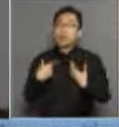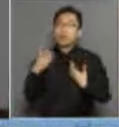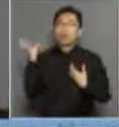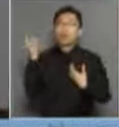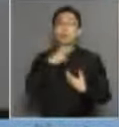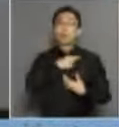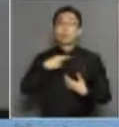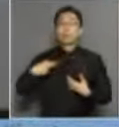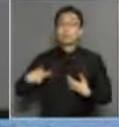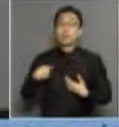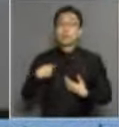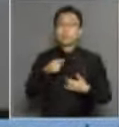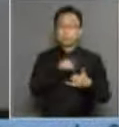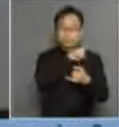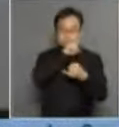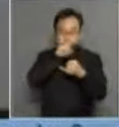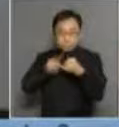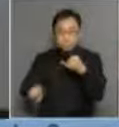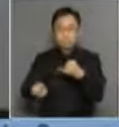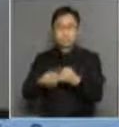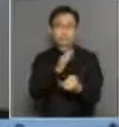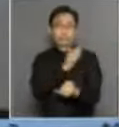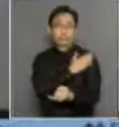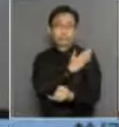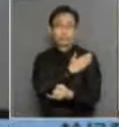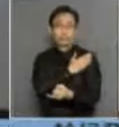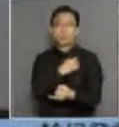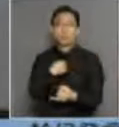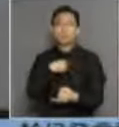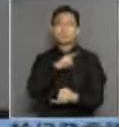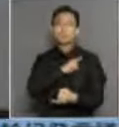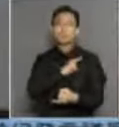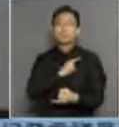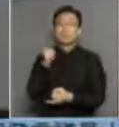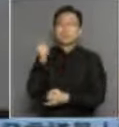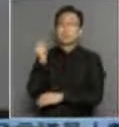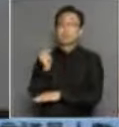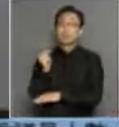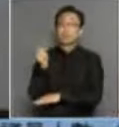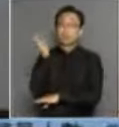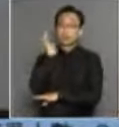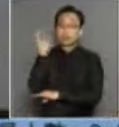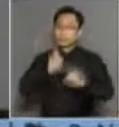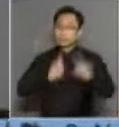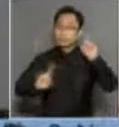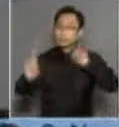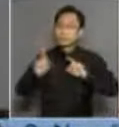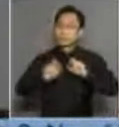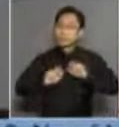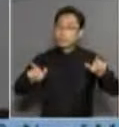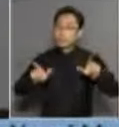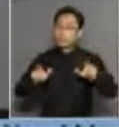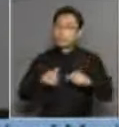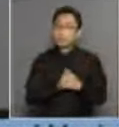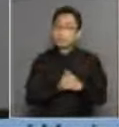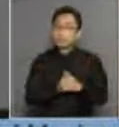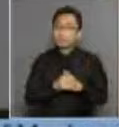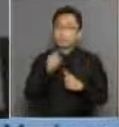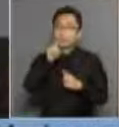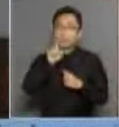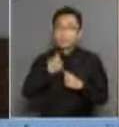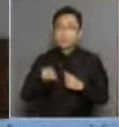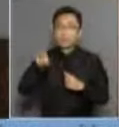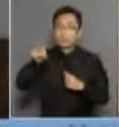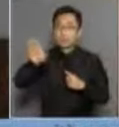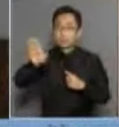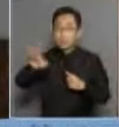到落尾。在這個這角度上面，我的言論自由比很多人都要多，但是這些是因為你放棄了你